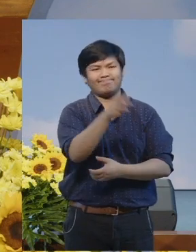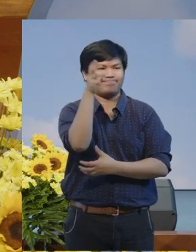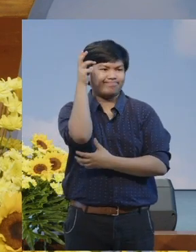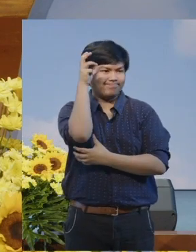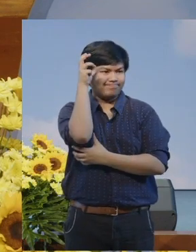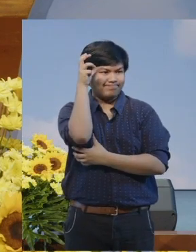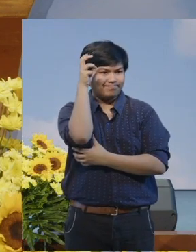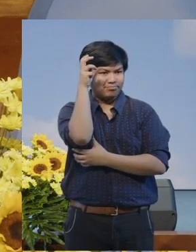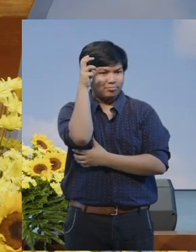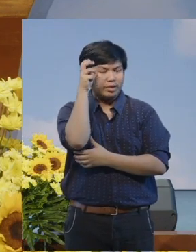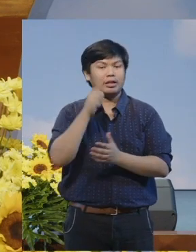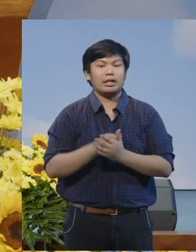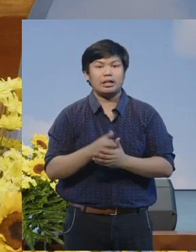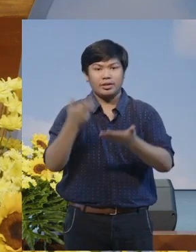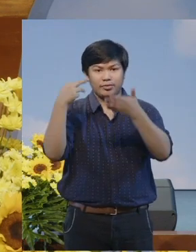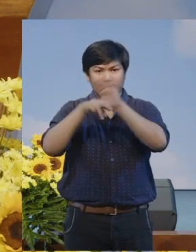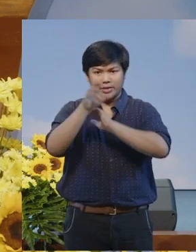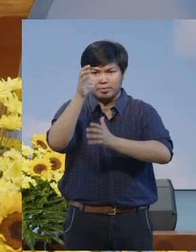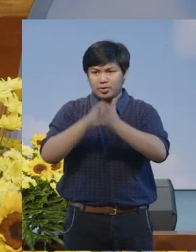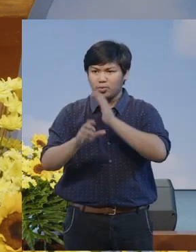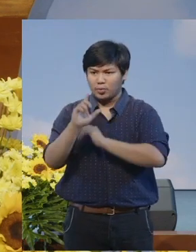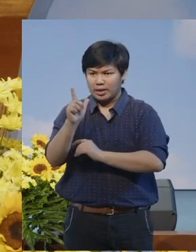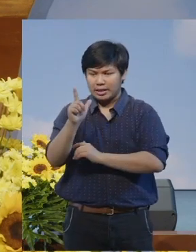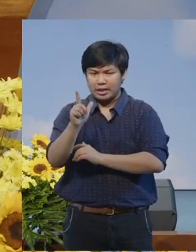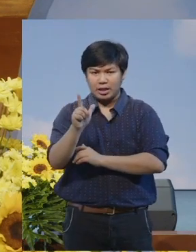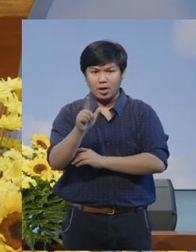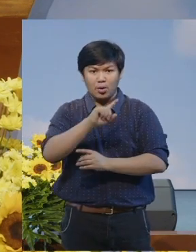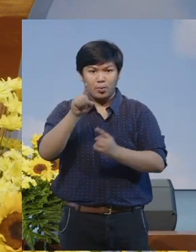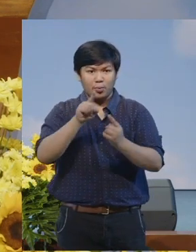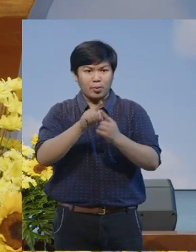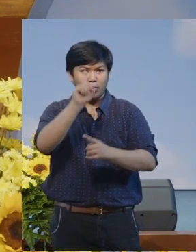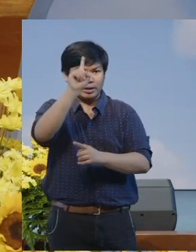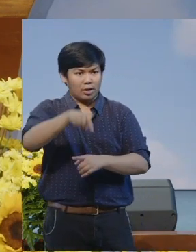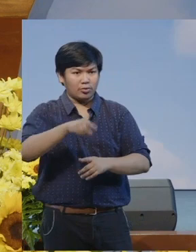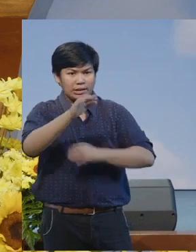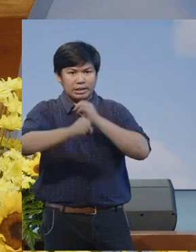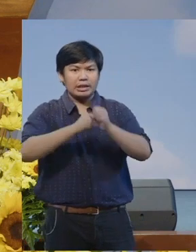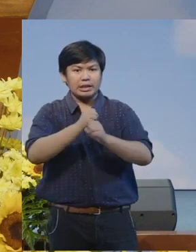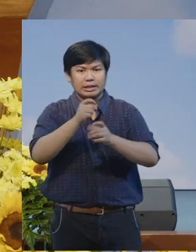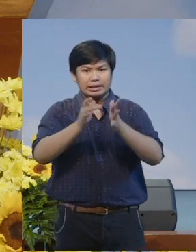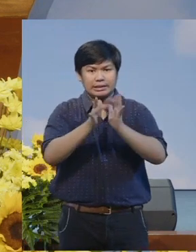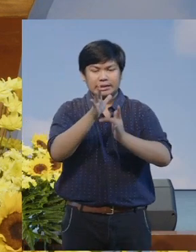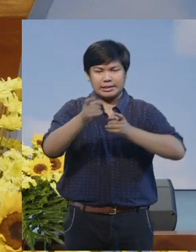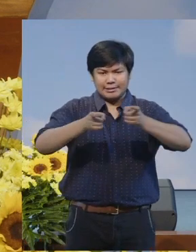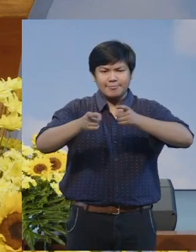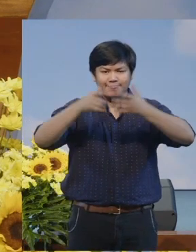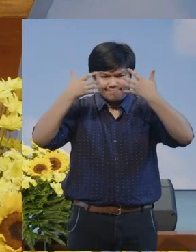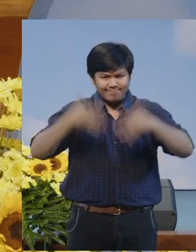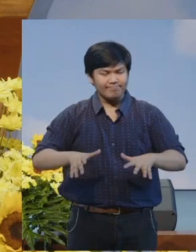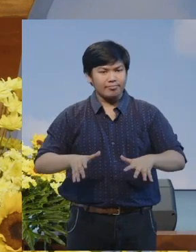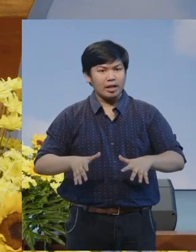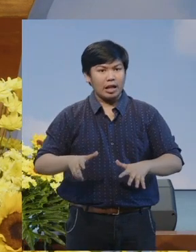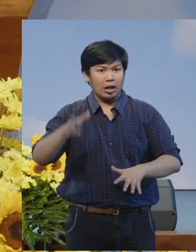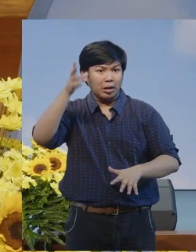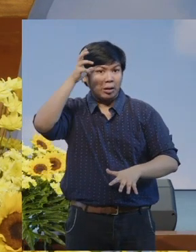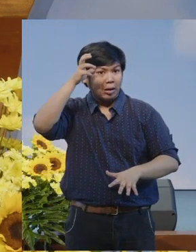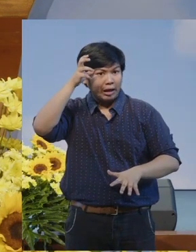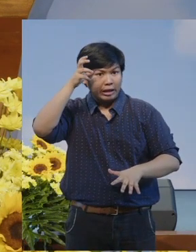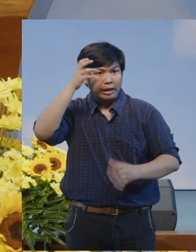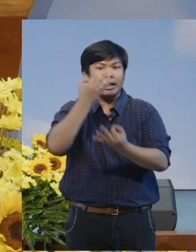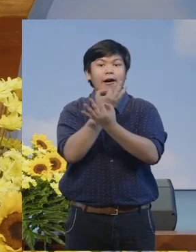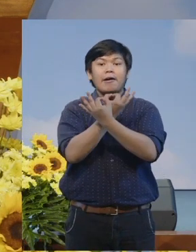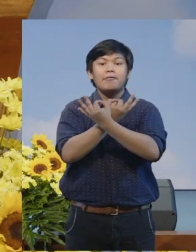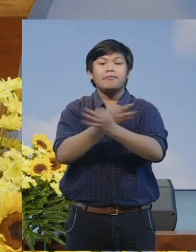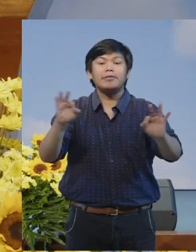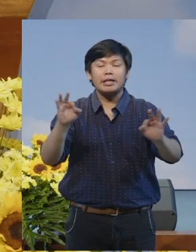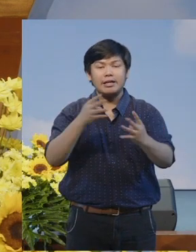chapter 20, verses 7 to 10. And when the 1,000 years are ended, Satan will be released